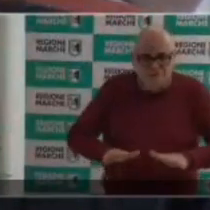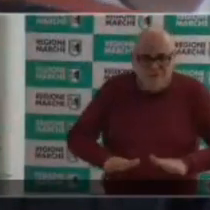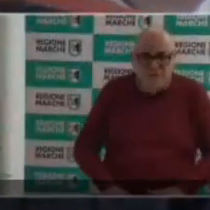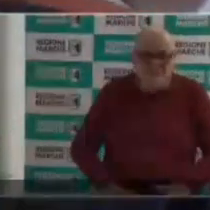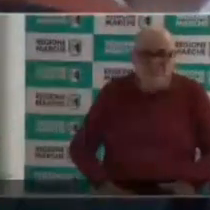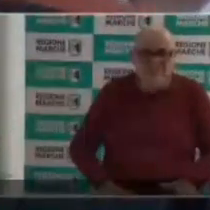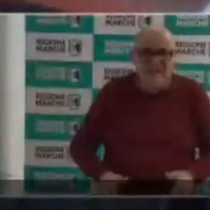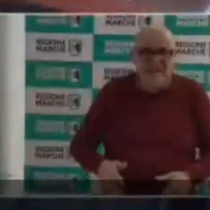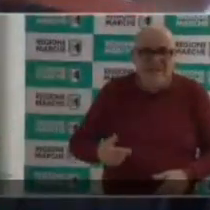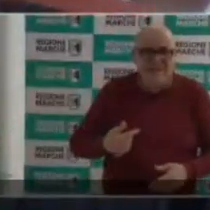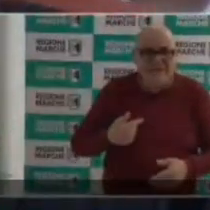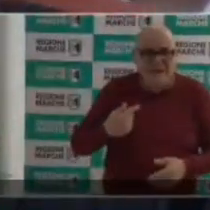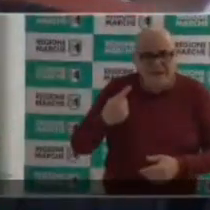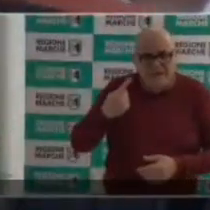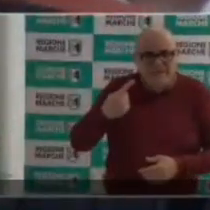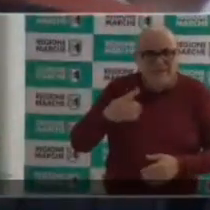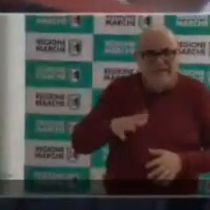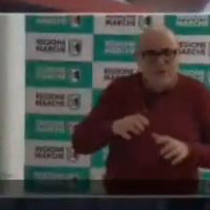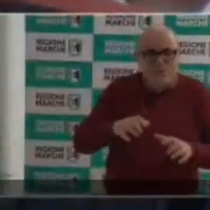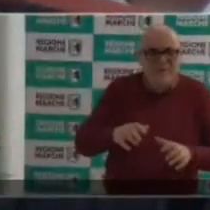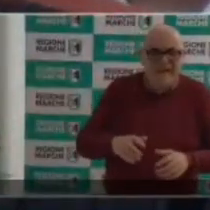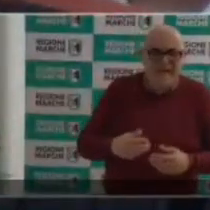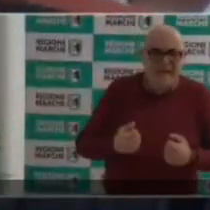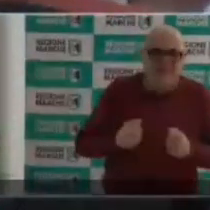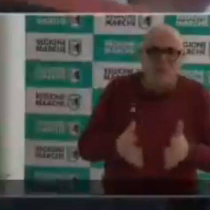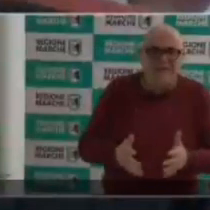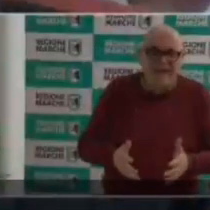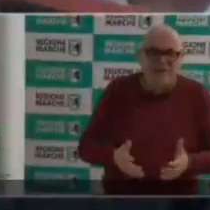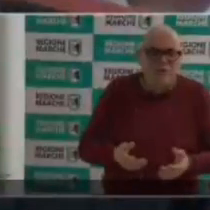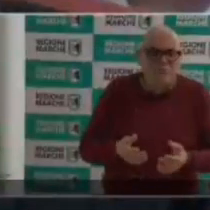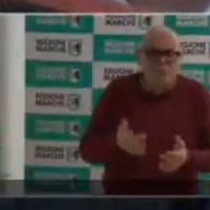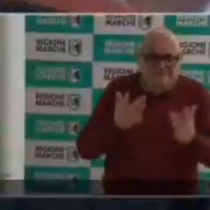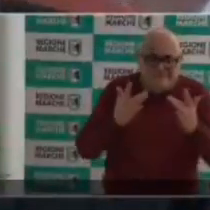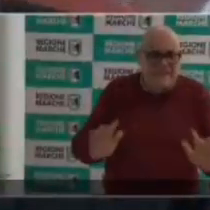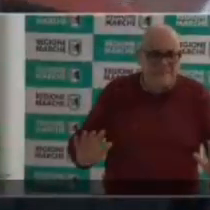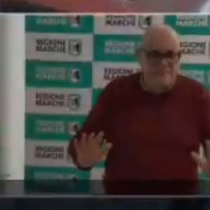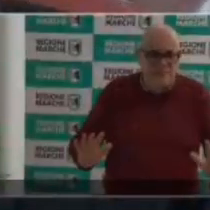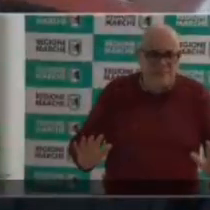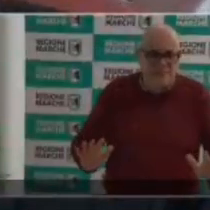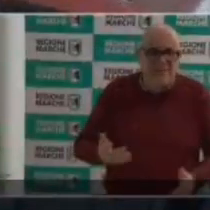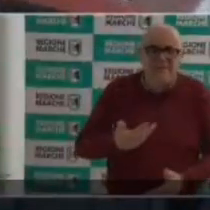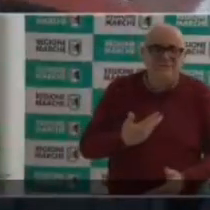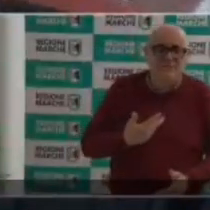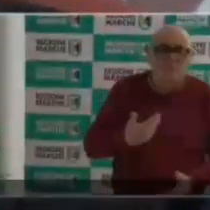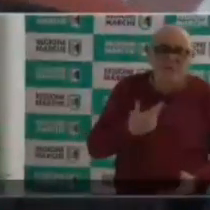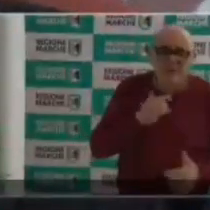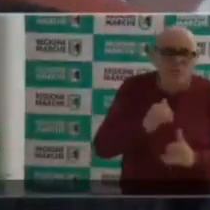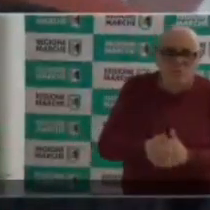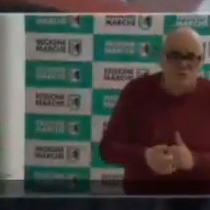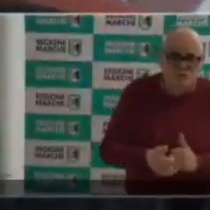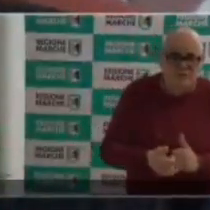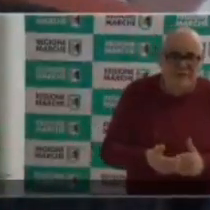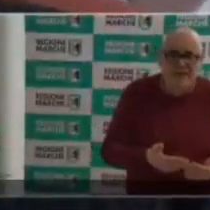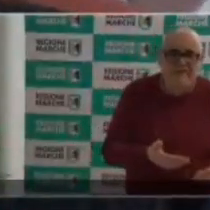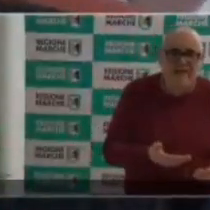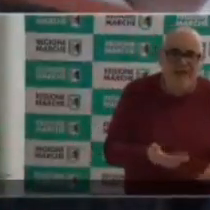medicine in farmacia, andiamo a prendere la spesa, il cittadino chiama il supermercato, il piccolo negozietto vicino e l'associazione più